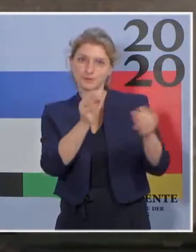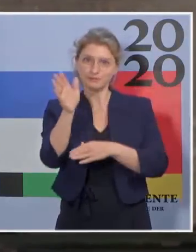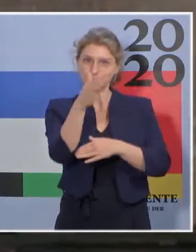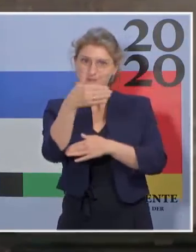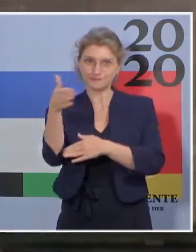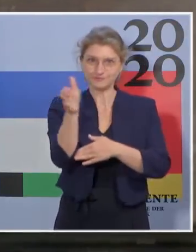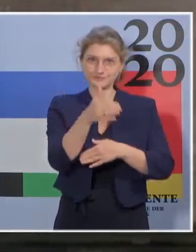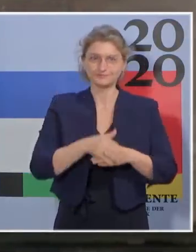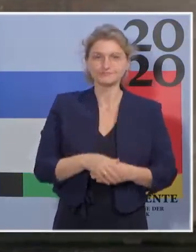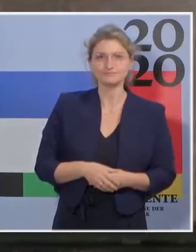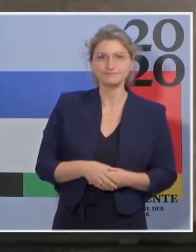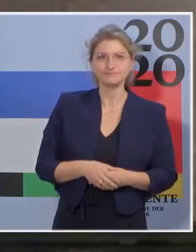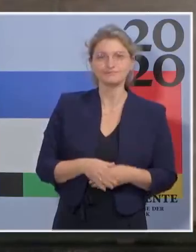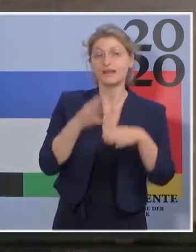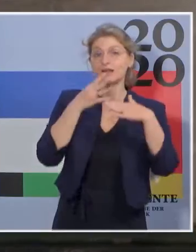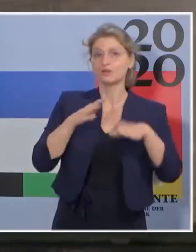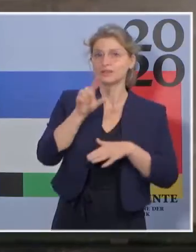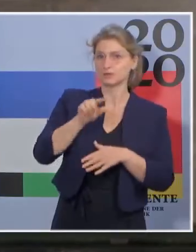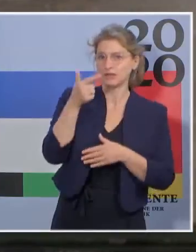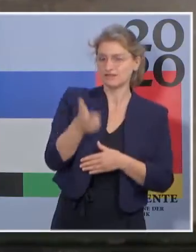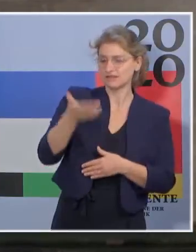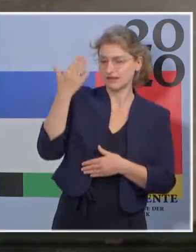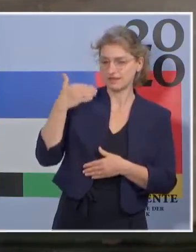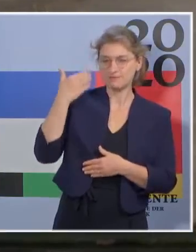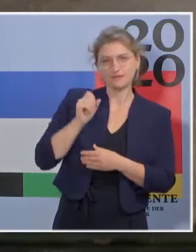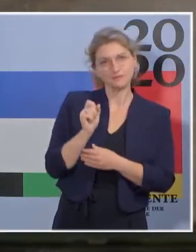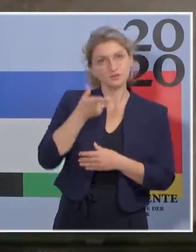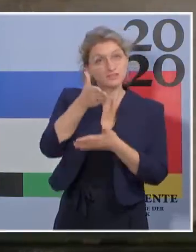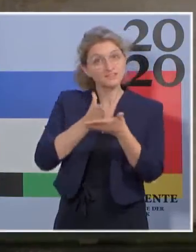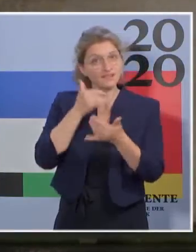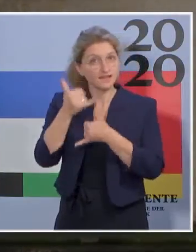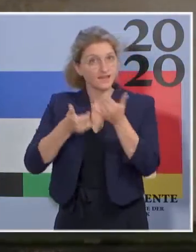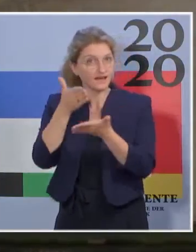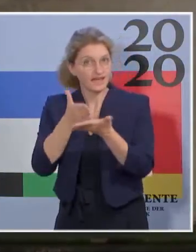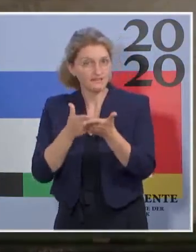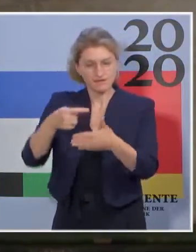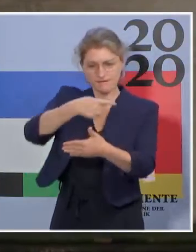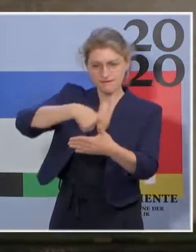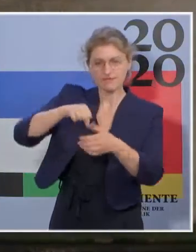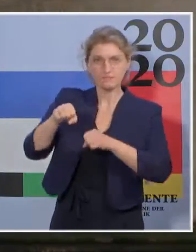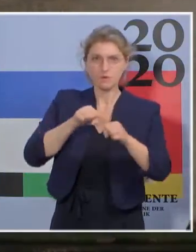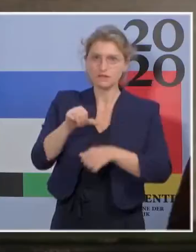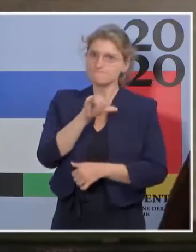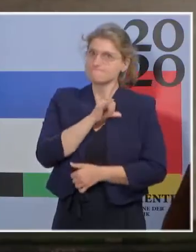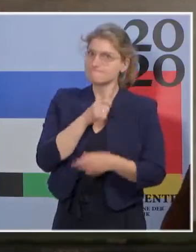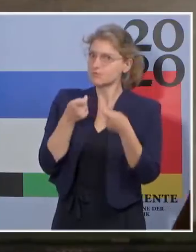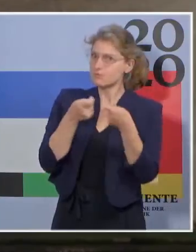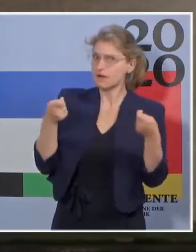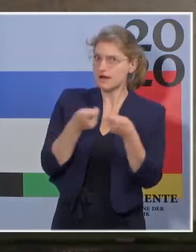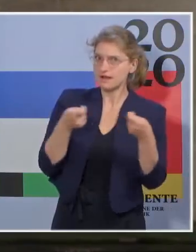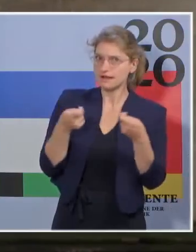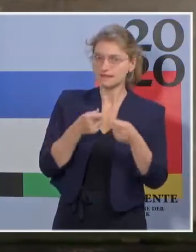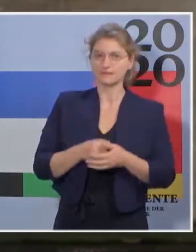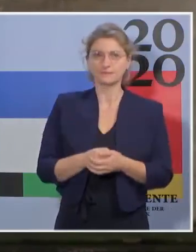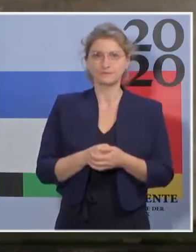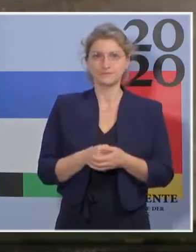1920, das war vor allem, was die zweite Jahreshälfte betrifft, ein innenpolitisch spannendes Jahr. Im Juni ist die 1,5